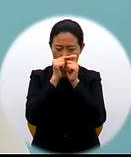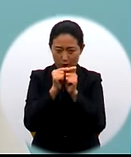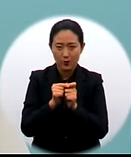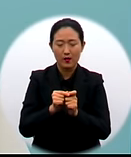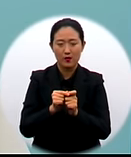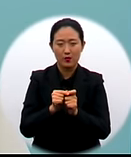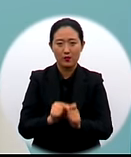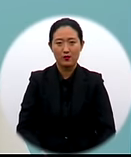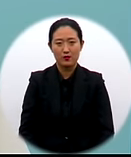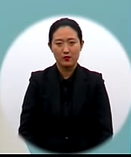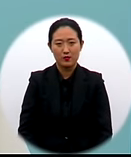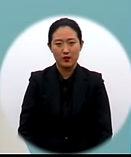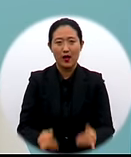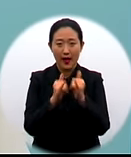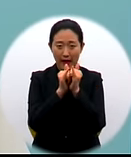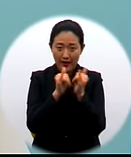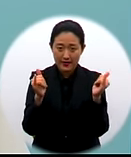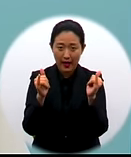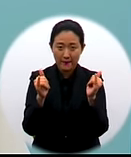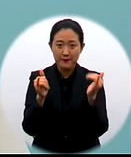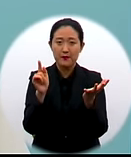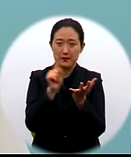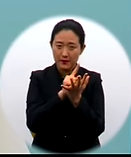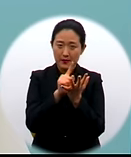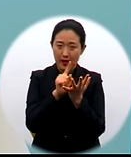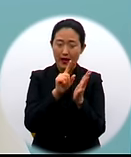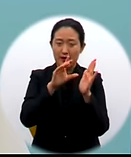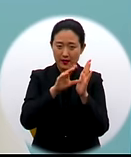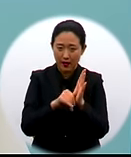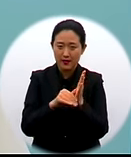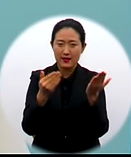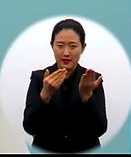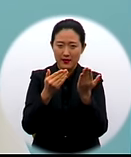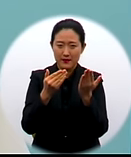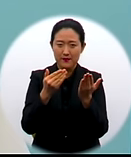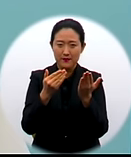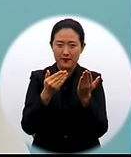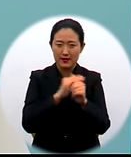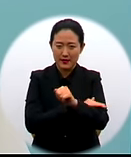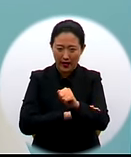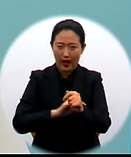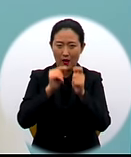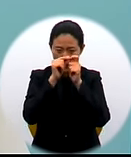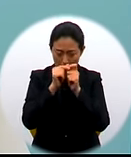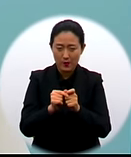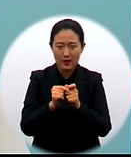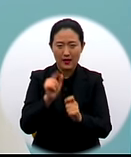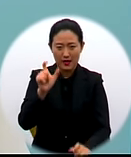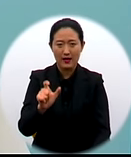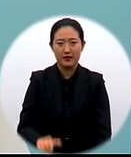하고 사람을 대하는 측면에서도 일의 디테일에 굉장히 강해야 하죠. 이런